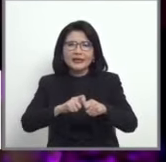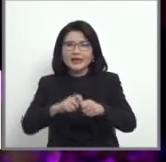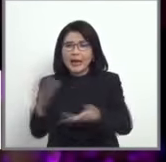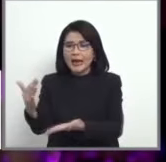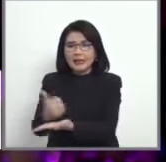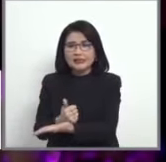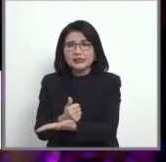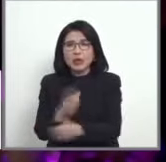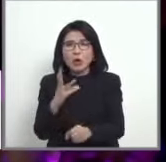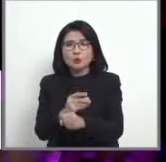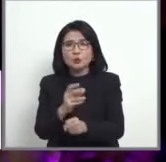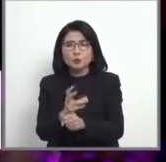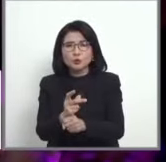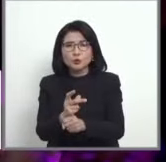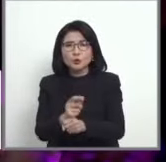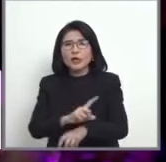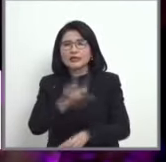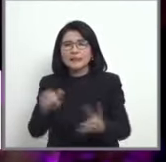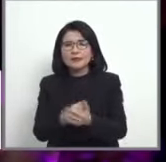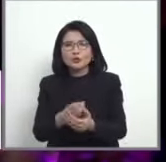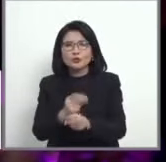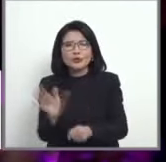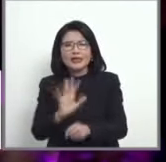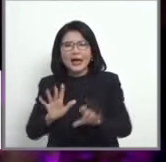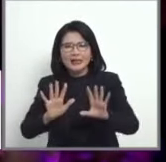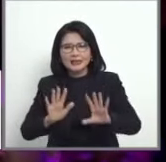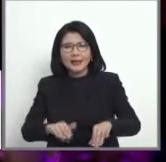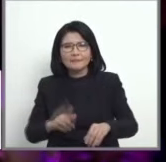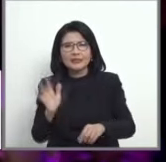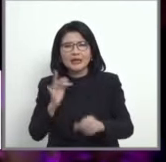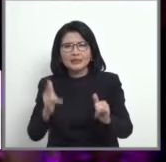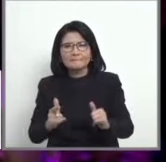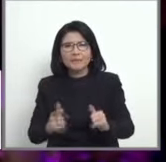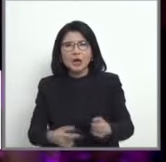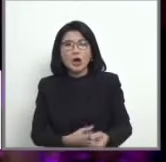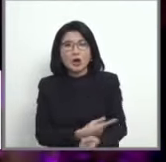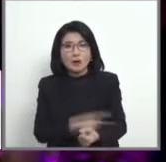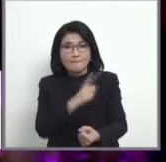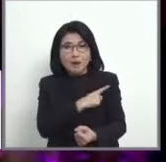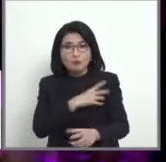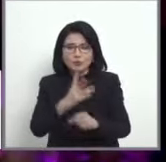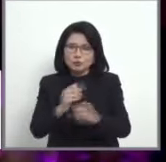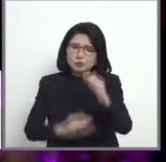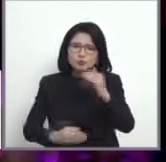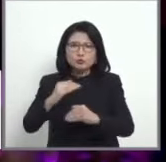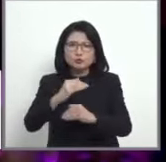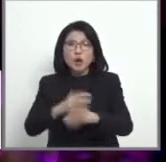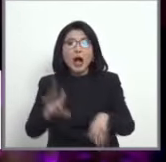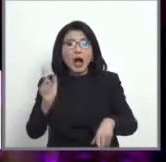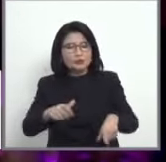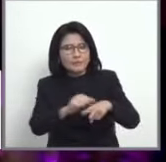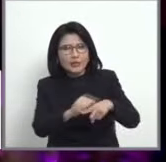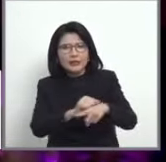guru termasuk gaji honorer meningkatkan kompetensi guru kita harus memberi pelatihan-pelatihan